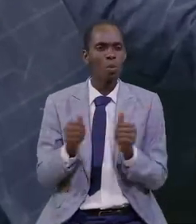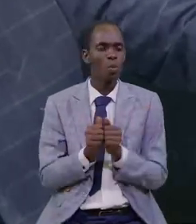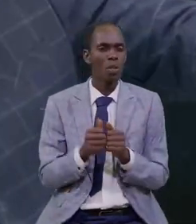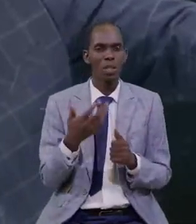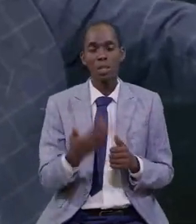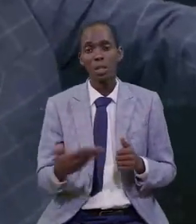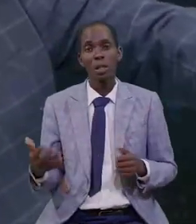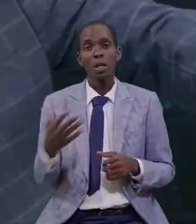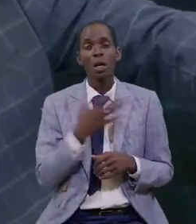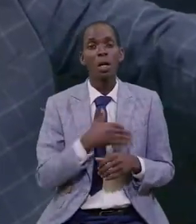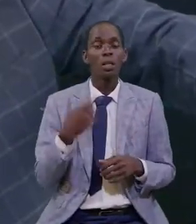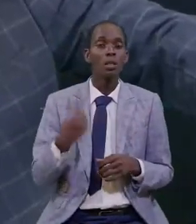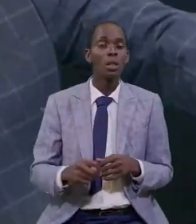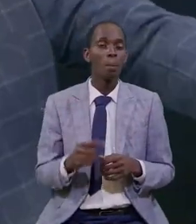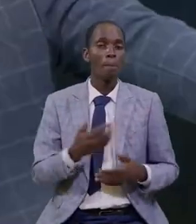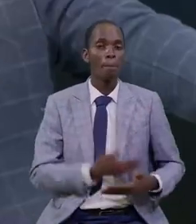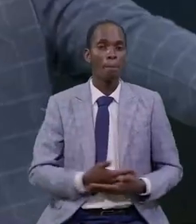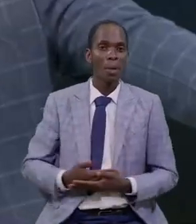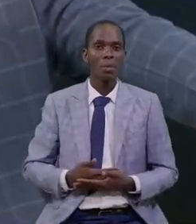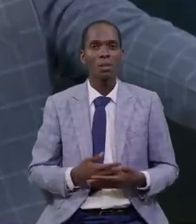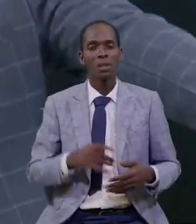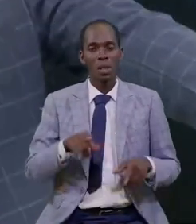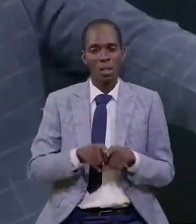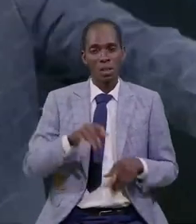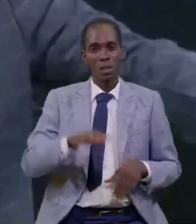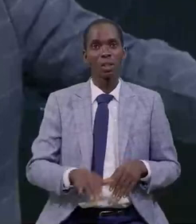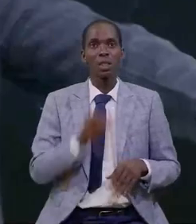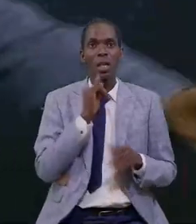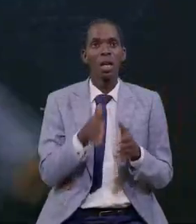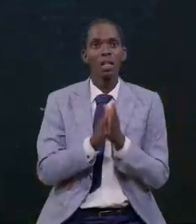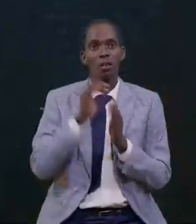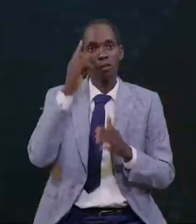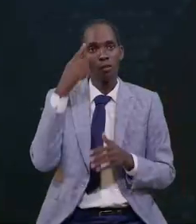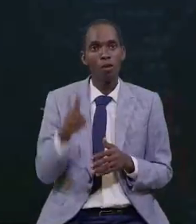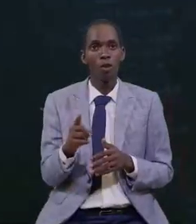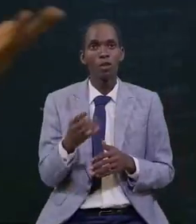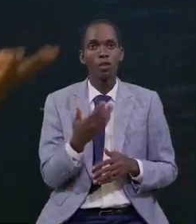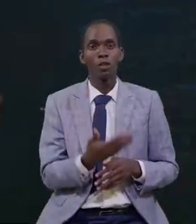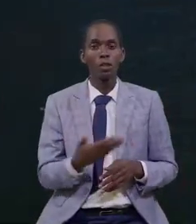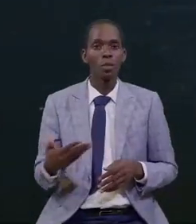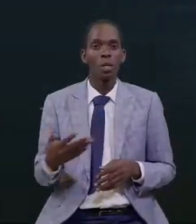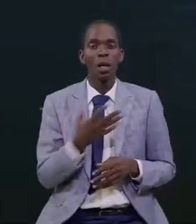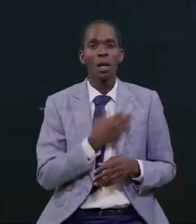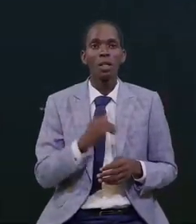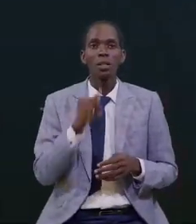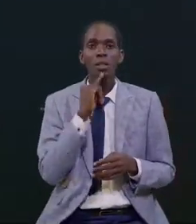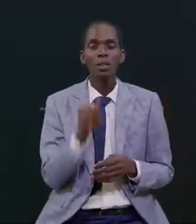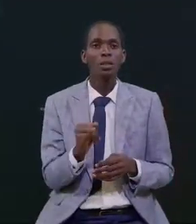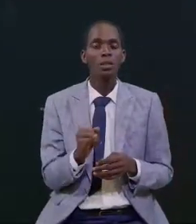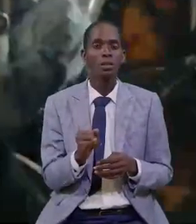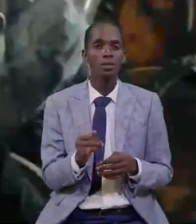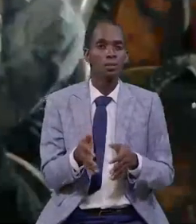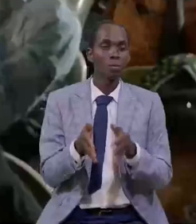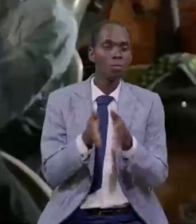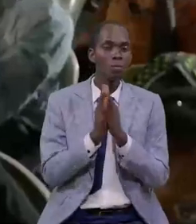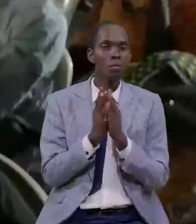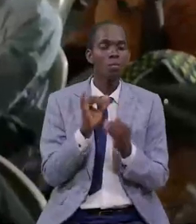bébé qui rampe demande et passionné et il désire pour qu'il